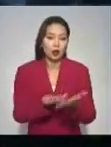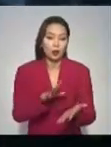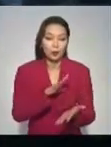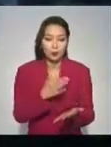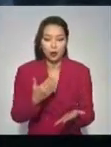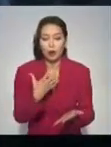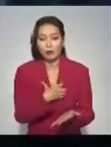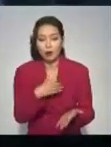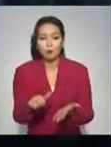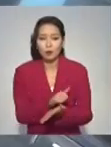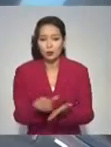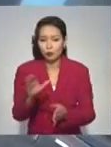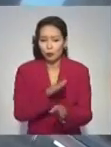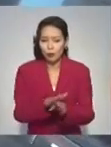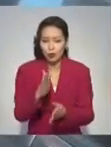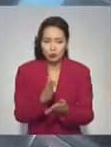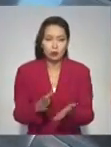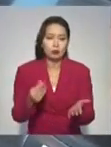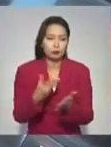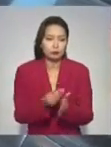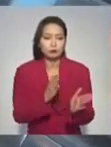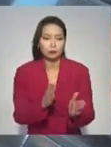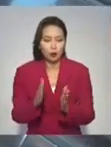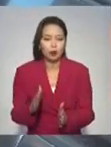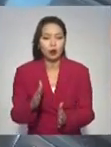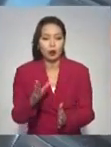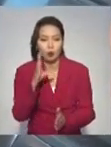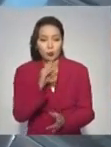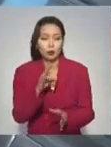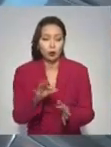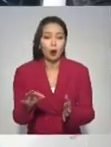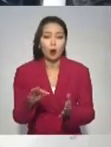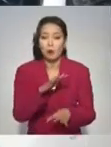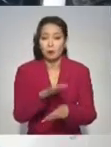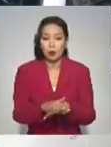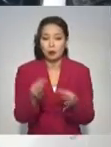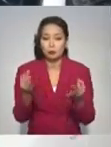қажетті құжаттардың барлығы түгел және төлем қабілеті де расталған, бірақ банк рұқсат бермей қойған.